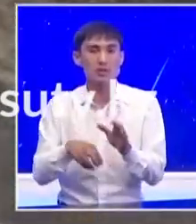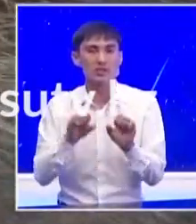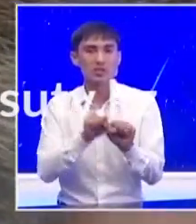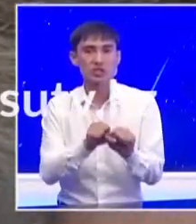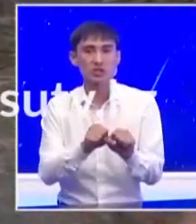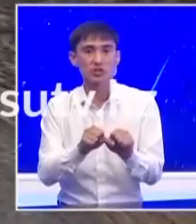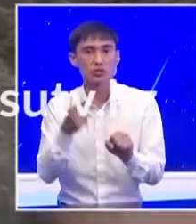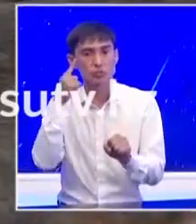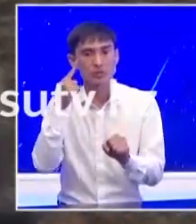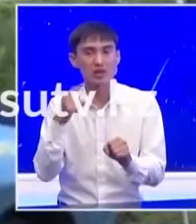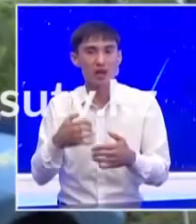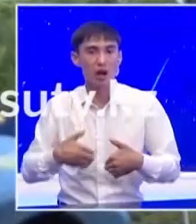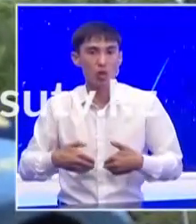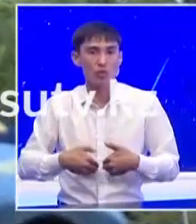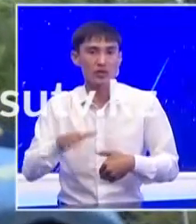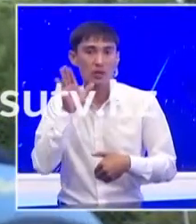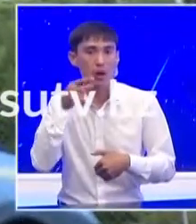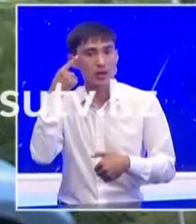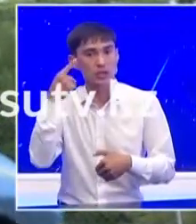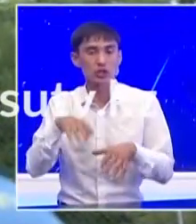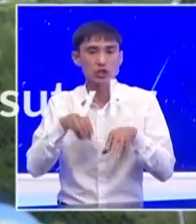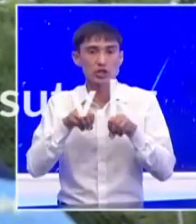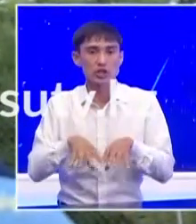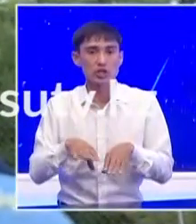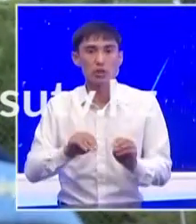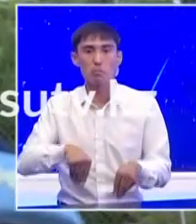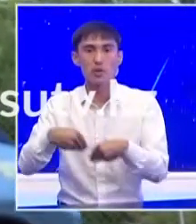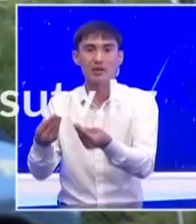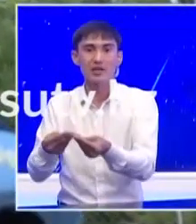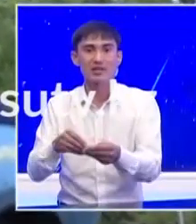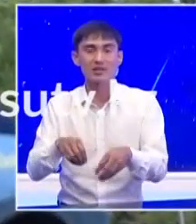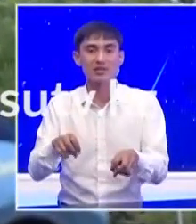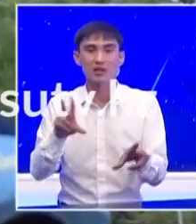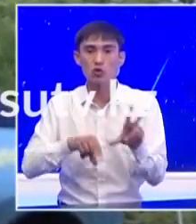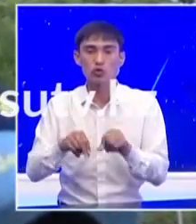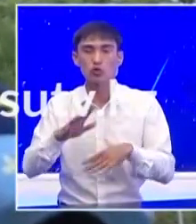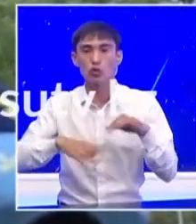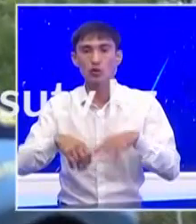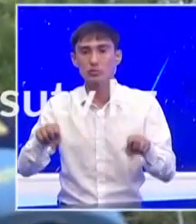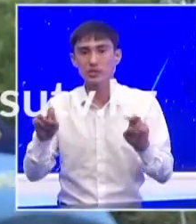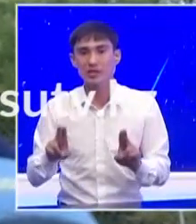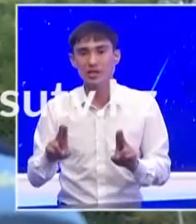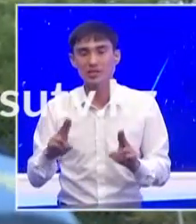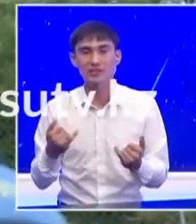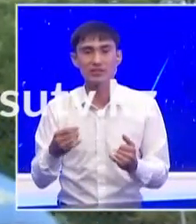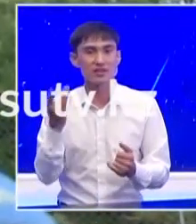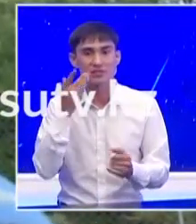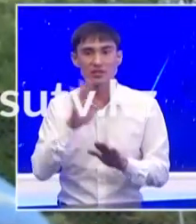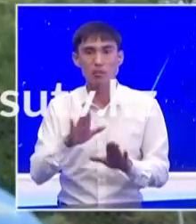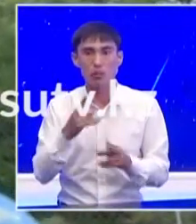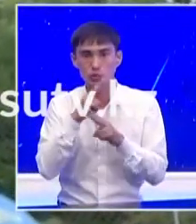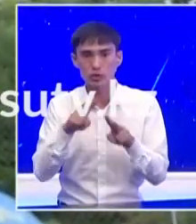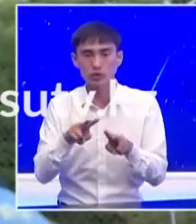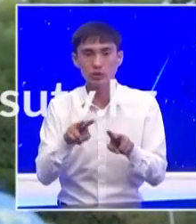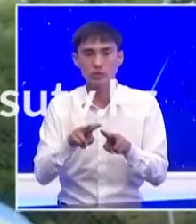стал легкой добычей для голодных собак, решил, что целесообразнее передать его в надежные руки специалистов. Все-таки не всегда получается следить